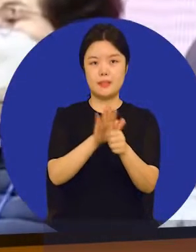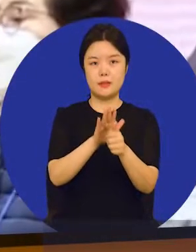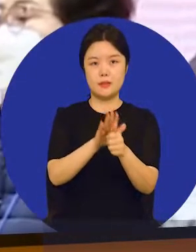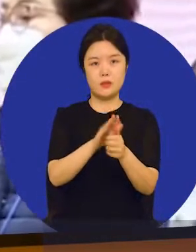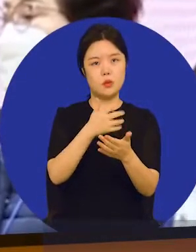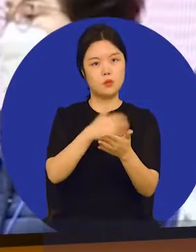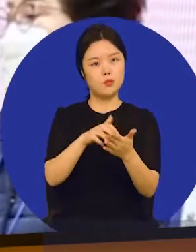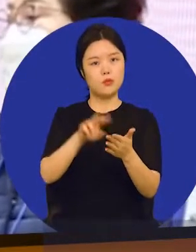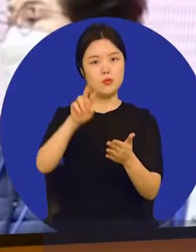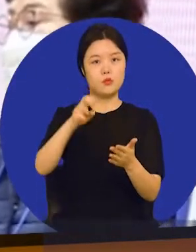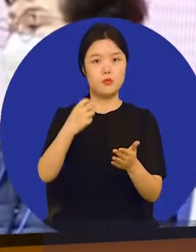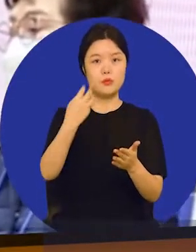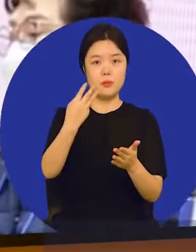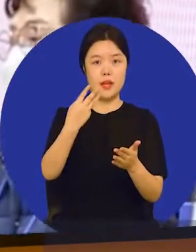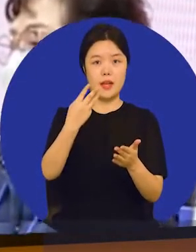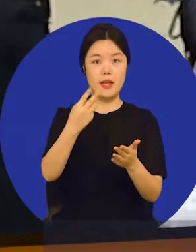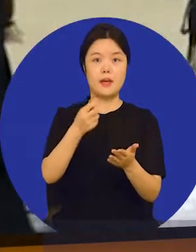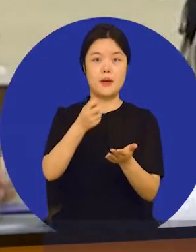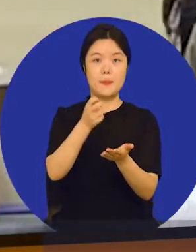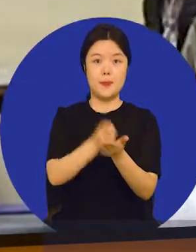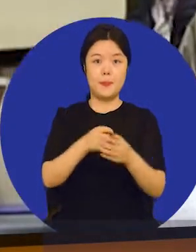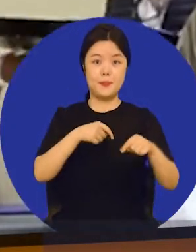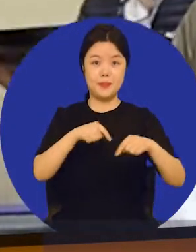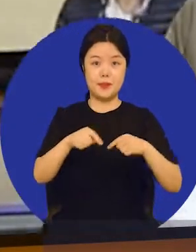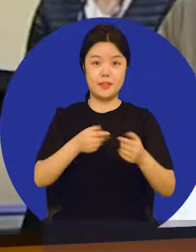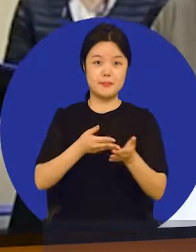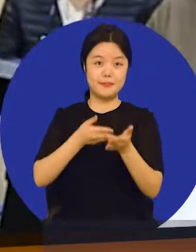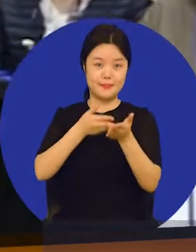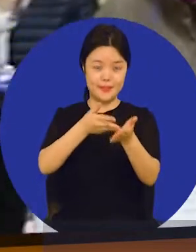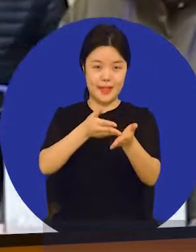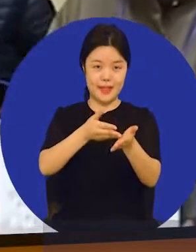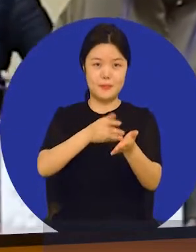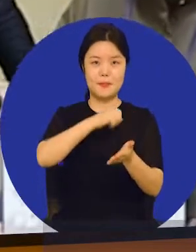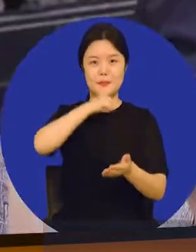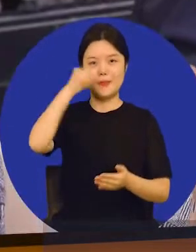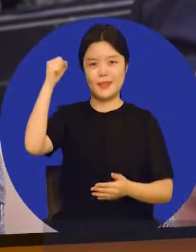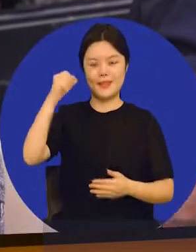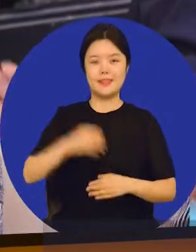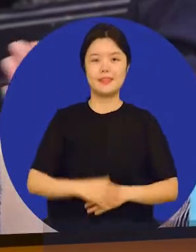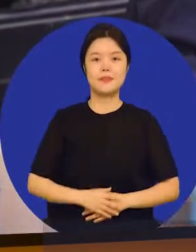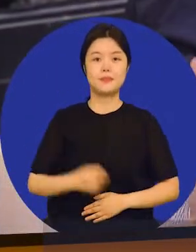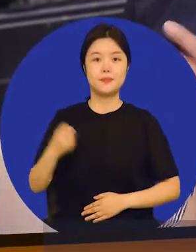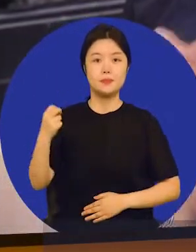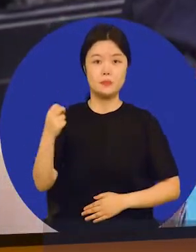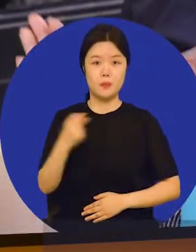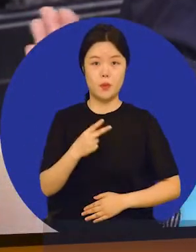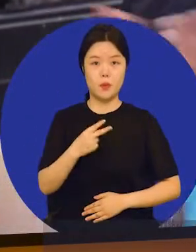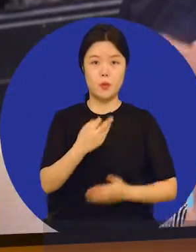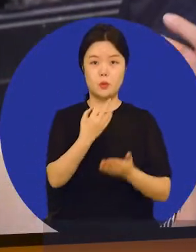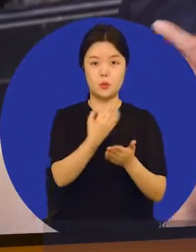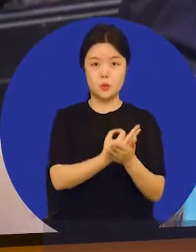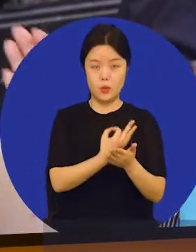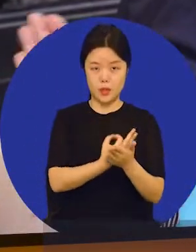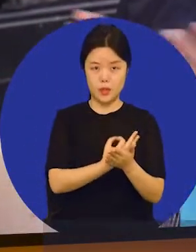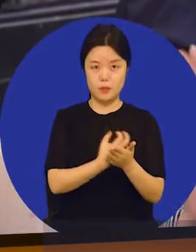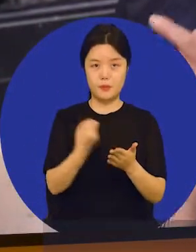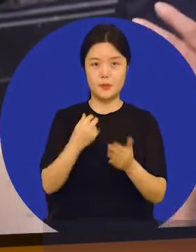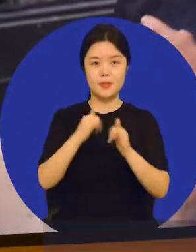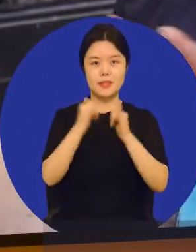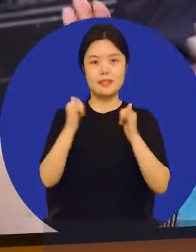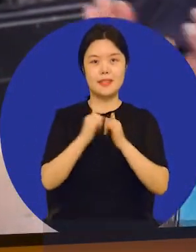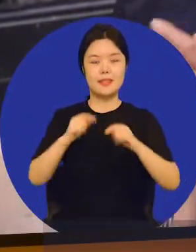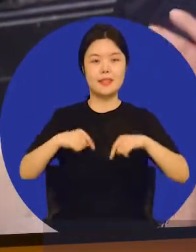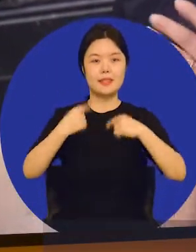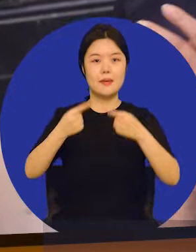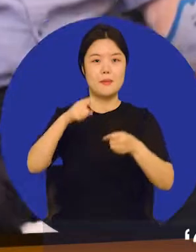총 23건의 정책의 어르신들의 의견을 반영해 씁니다 이와 함께 소득도 창출하고 사회